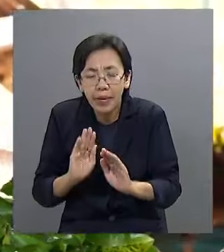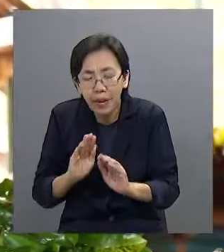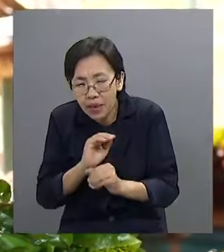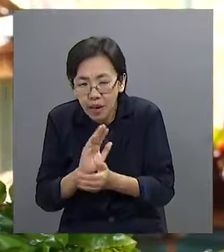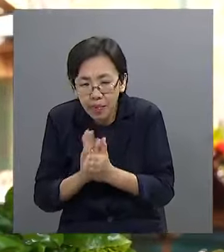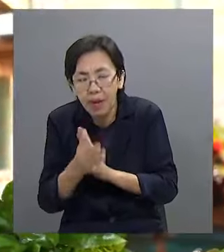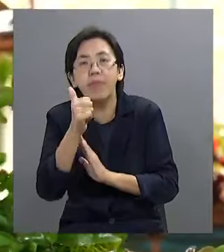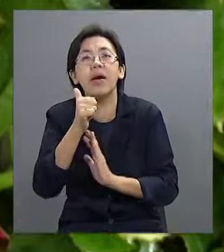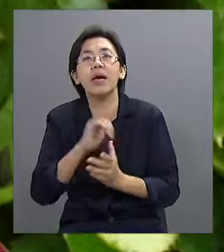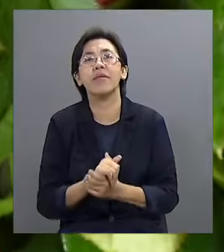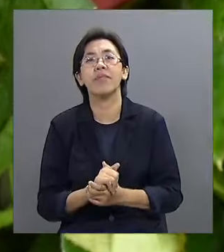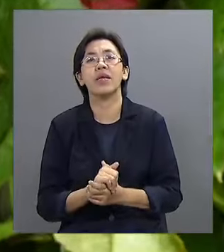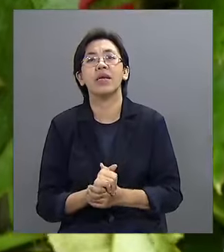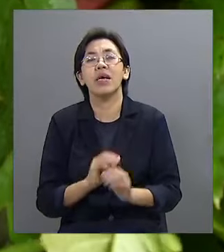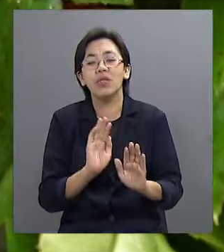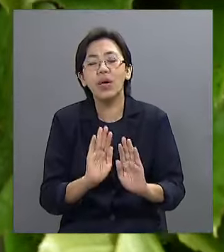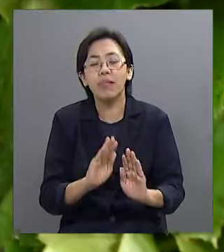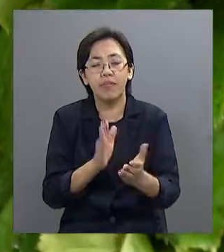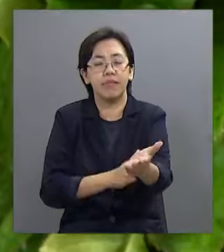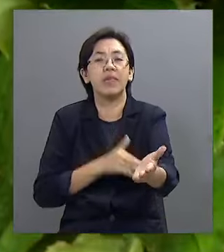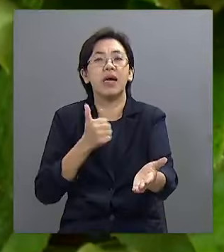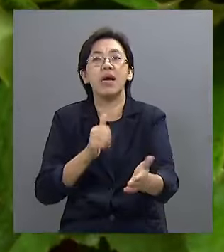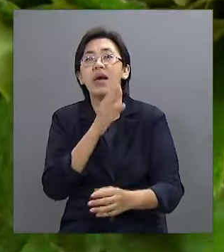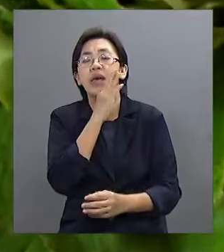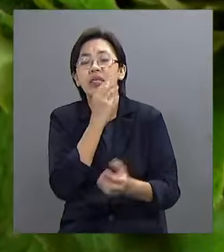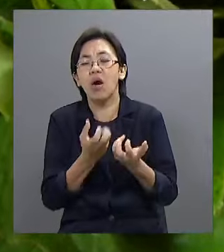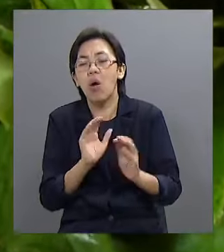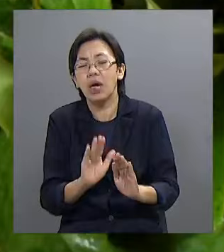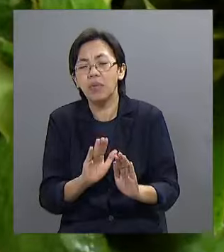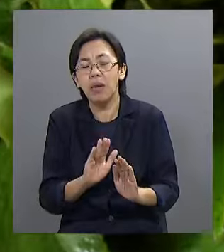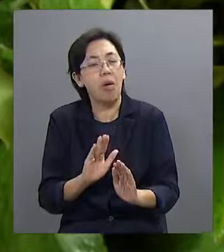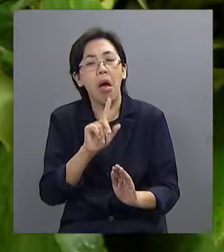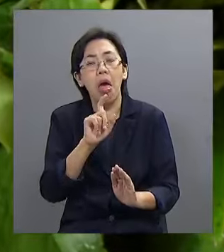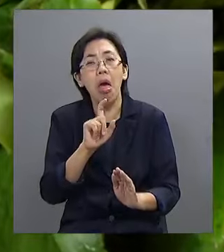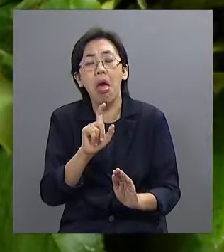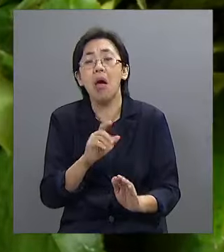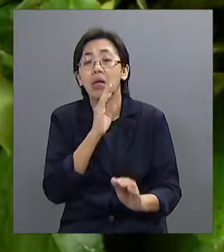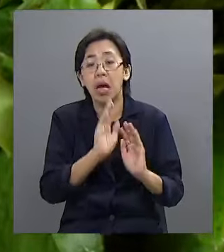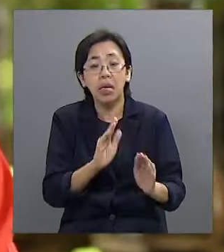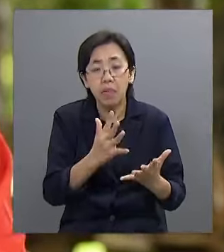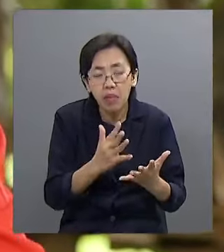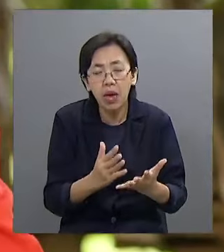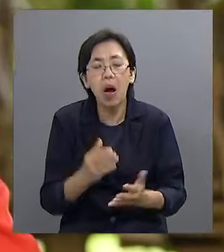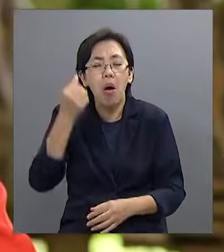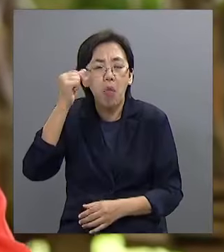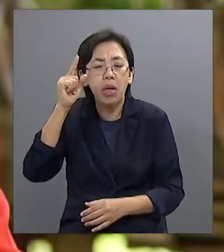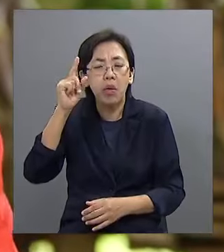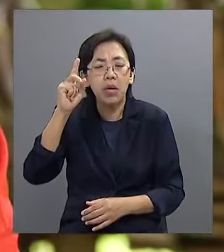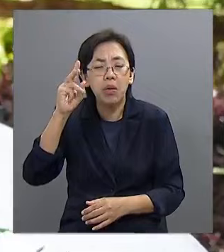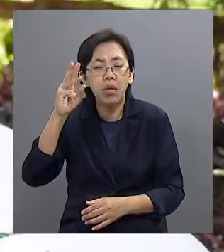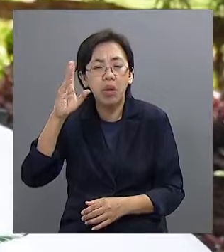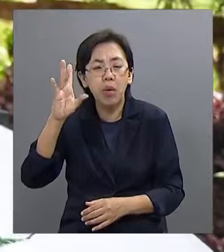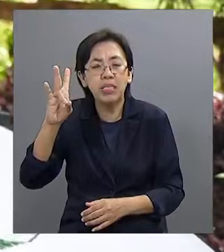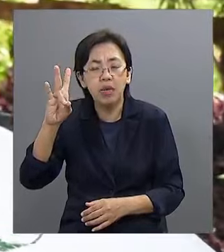พร้อมจะเก็บไว้ได้นานถ้าเป็นวัตถุดิบเนี่ยเดี๋ยวมันก็บูดเน่าแห้งเสียแต่ถ้ามันเป็นอย่างเงี้ยอันนี้อยู่ได้7วันอันนี้อยู่ได้10ปีอย่